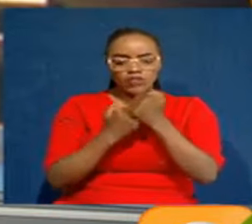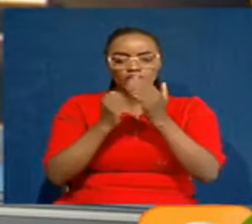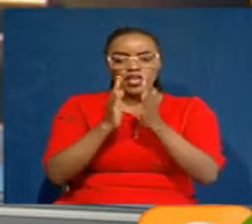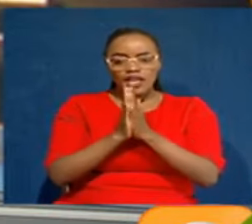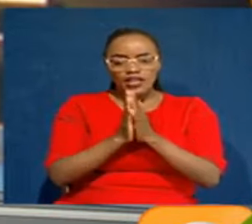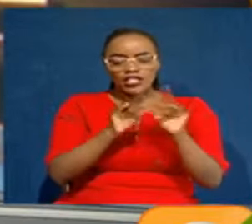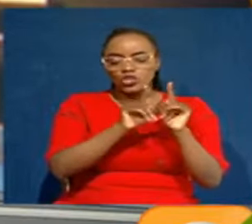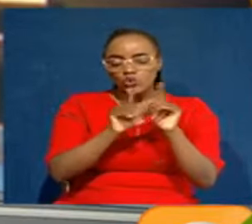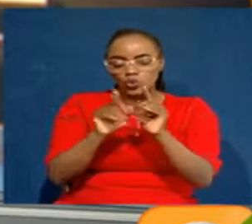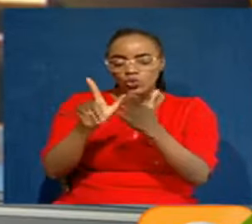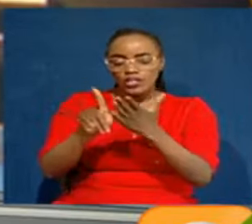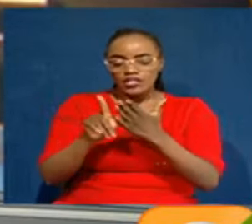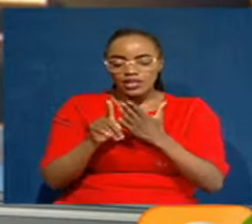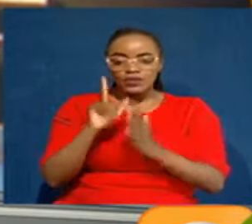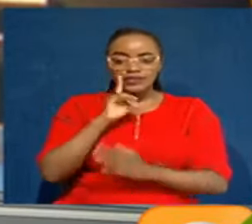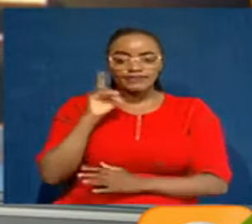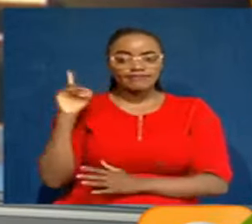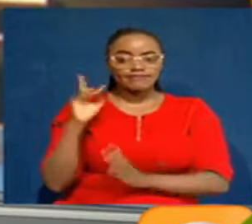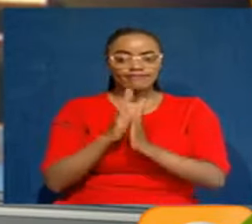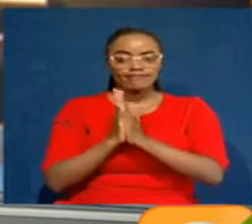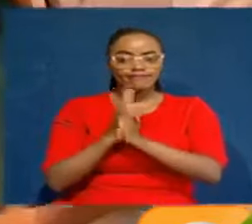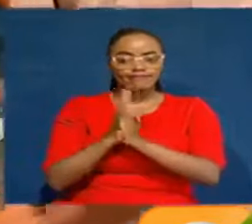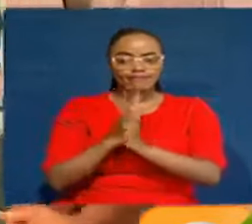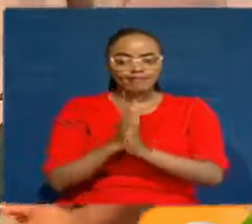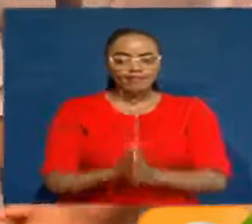mkopo, kama Brenda Wanga anavyoarifu.